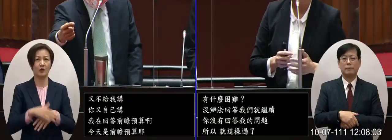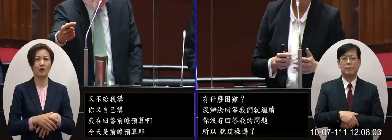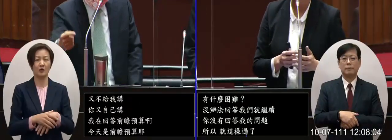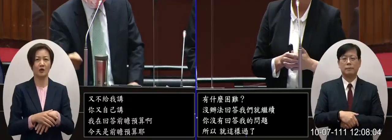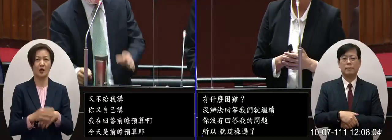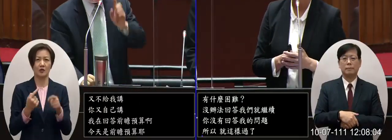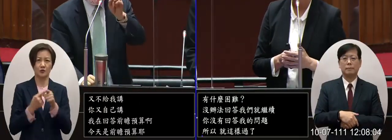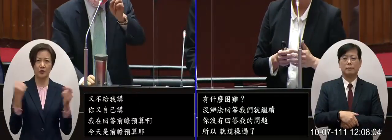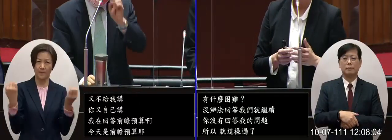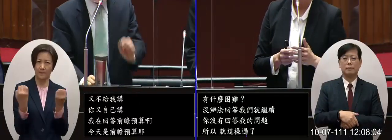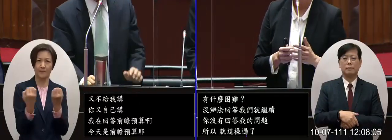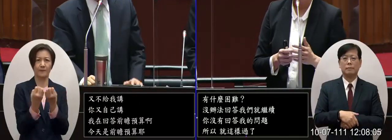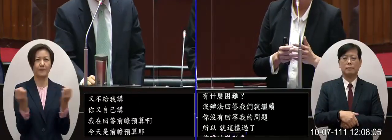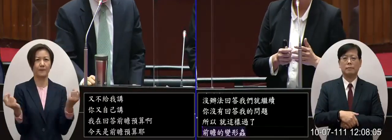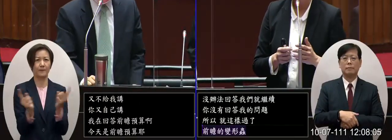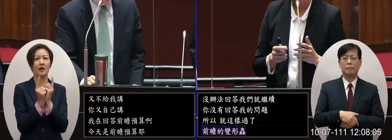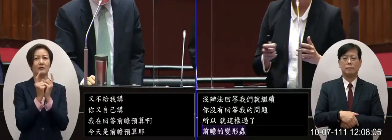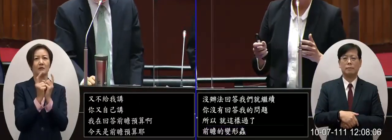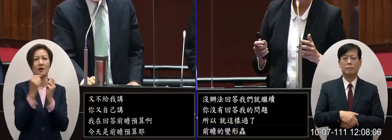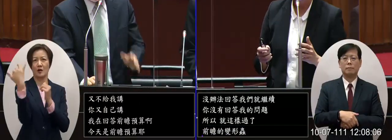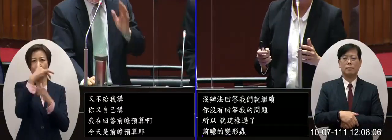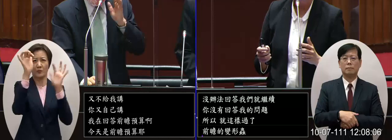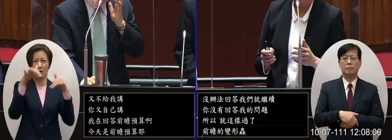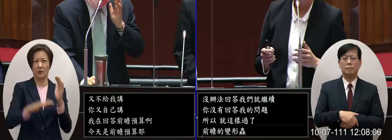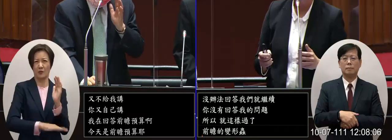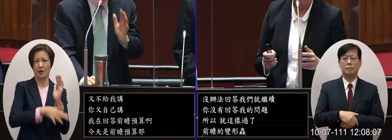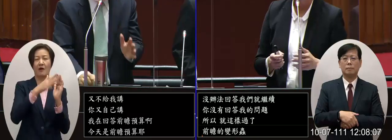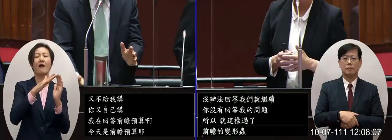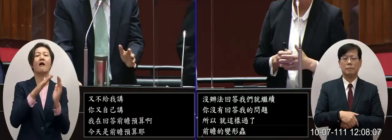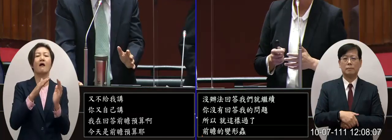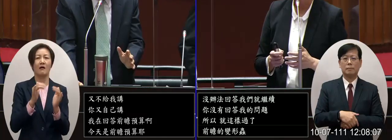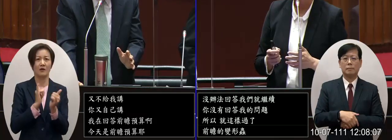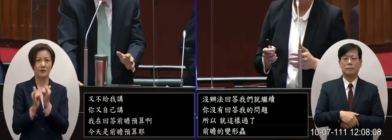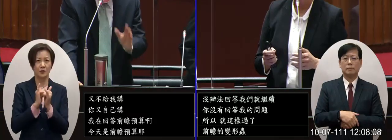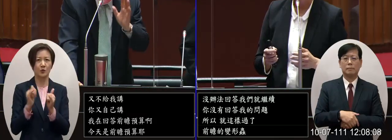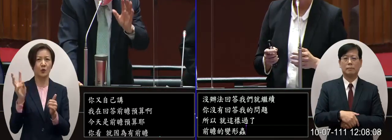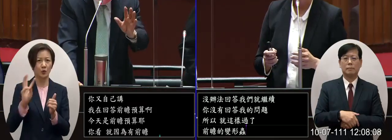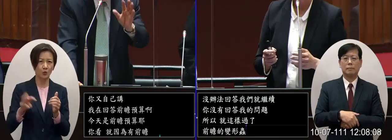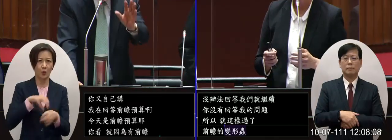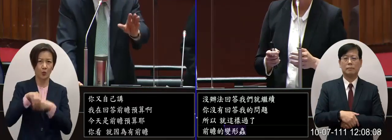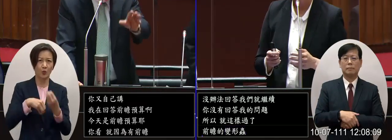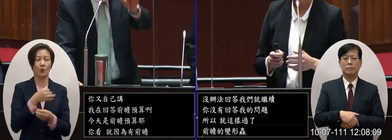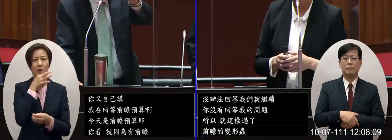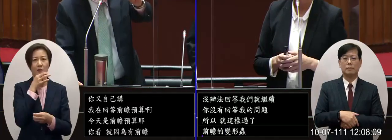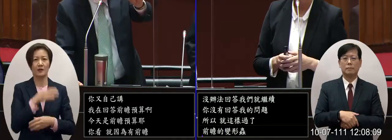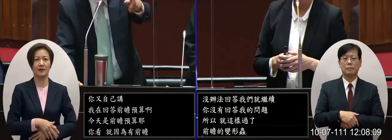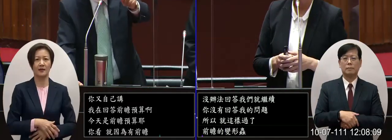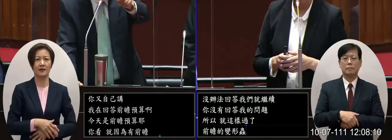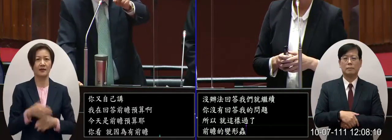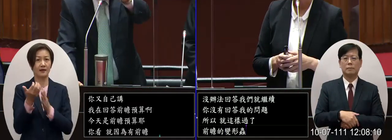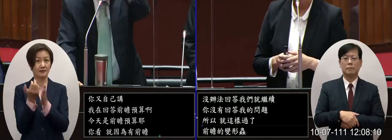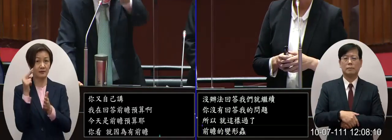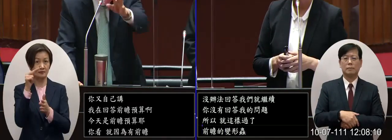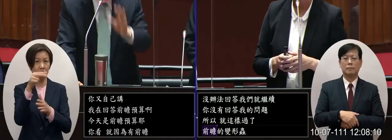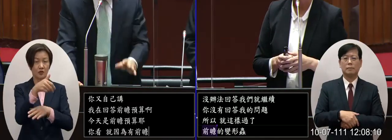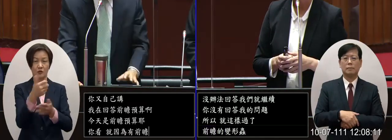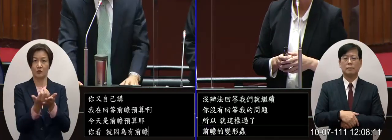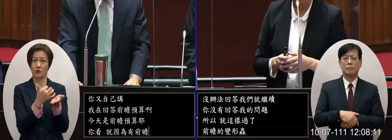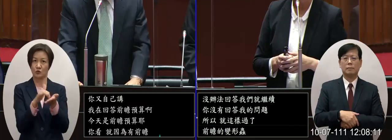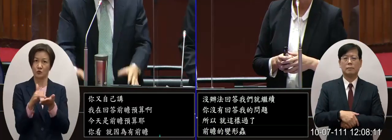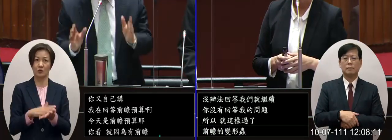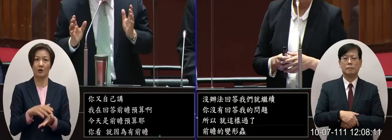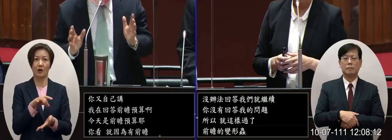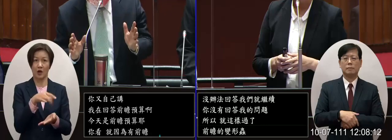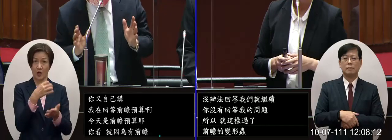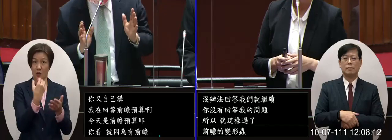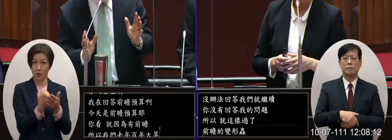年大旱才能安然度过。也因为有前瞻预算， 我们才能在很多过去没有